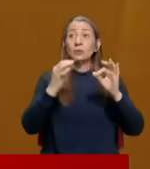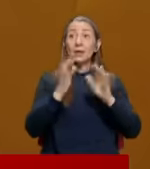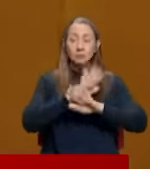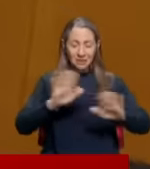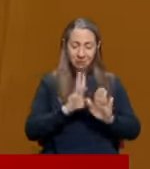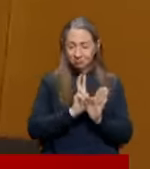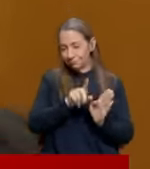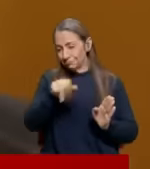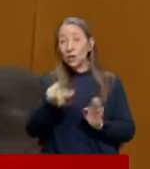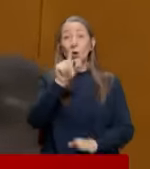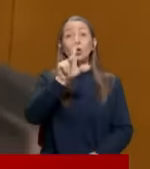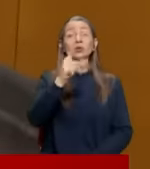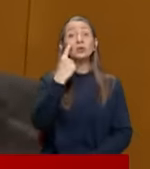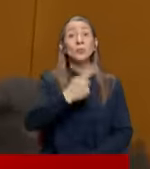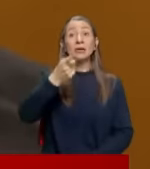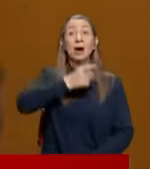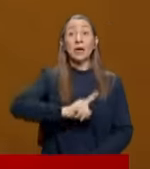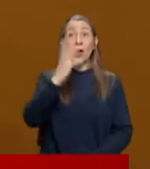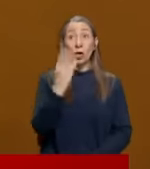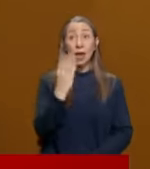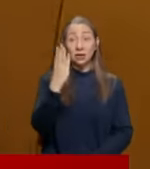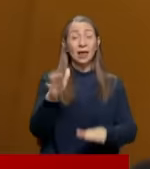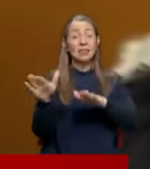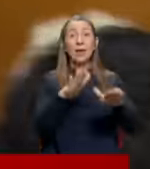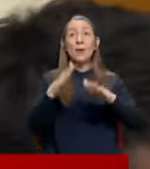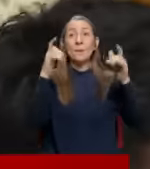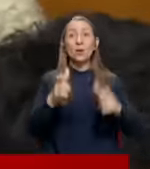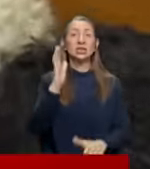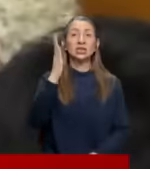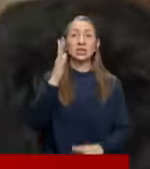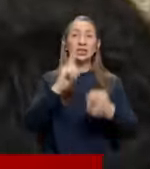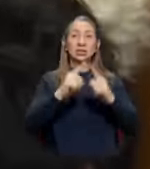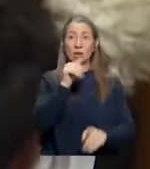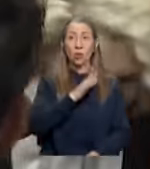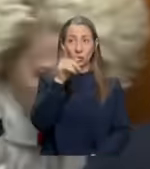kürsüden. 13. Cumhurbaşkanı adayı olarak da deprem bölgesine gidecek Kılıçdaroğlu.